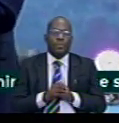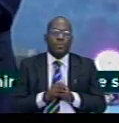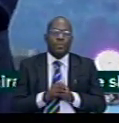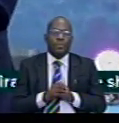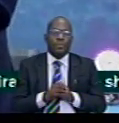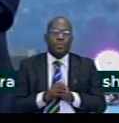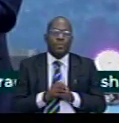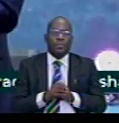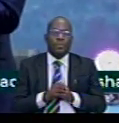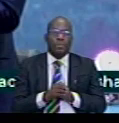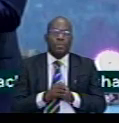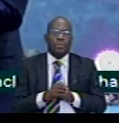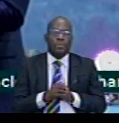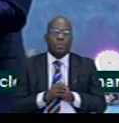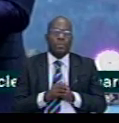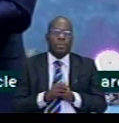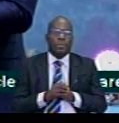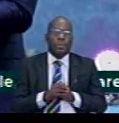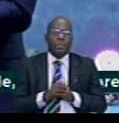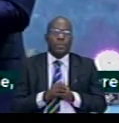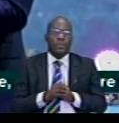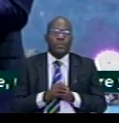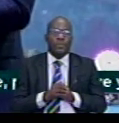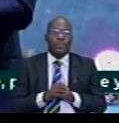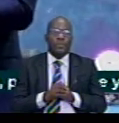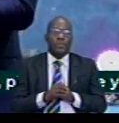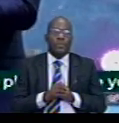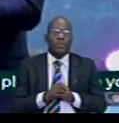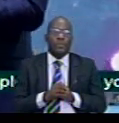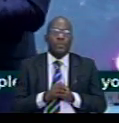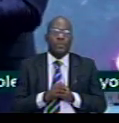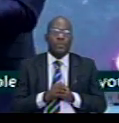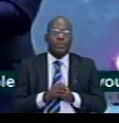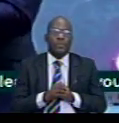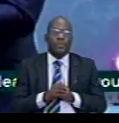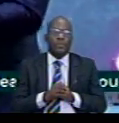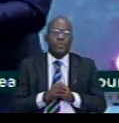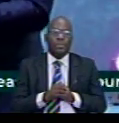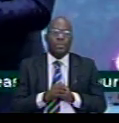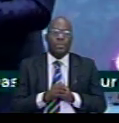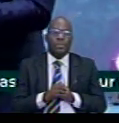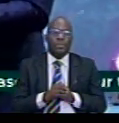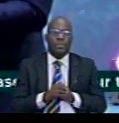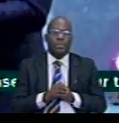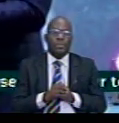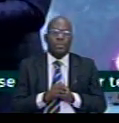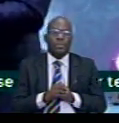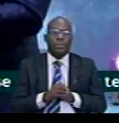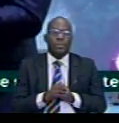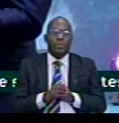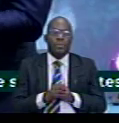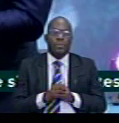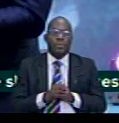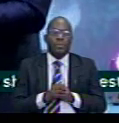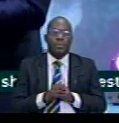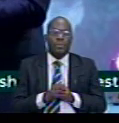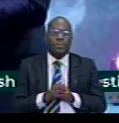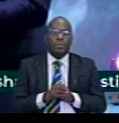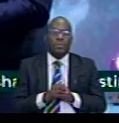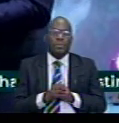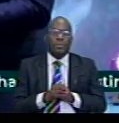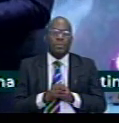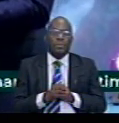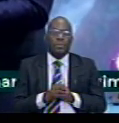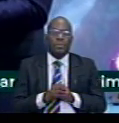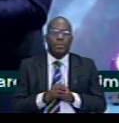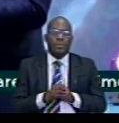a su de la maladie. Elle ne se sentait plus bien. Elle avait des douleurs à l'estomac et des difficultés respiratoires. Et elle vivait avec, elle se débrouillait